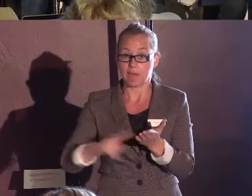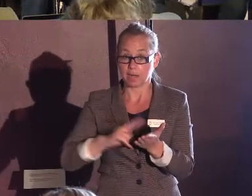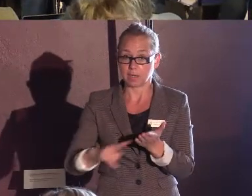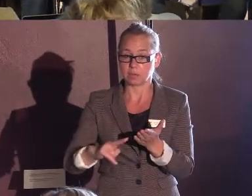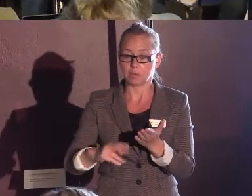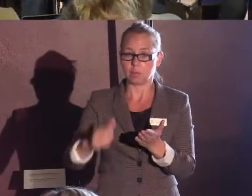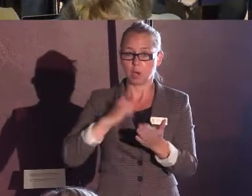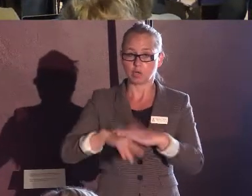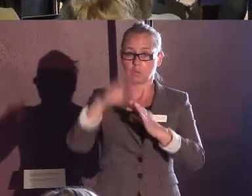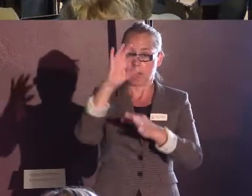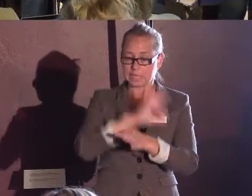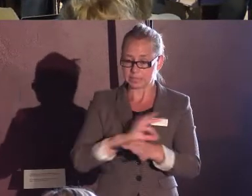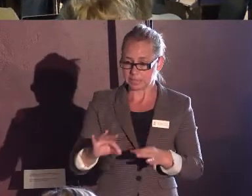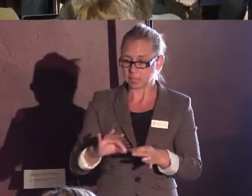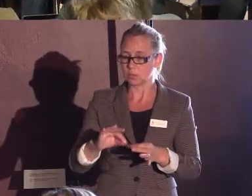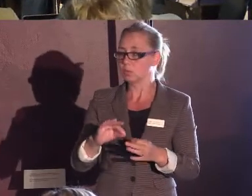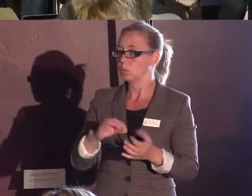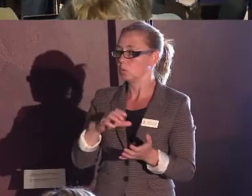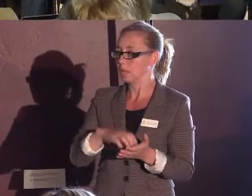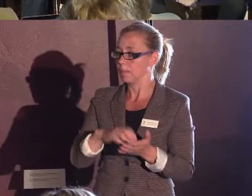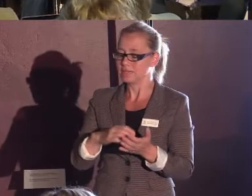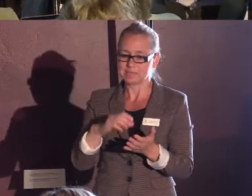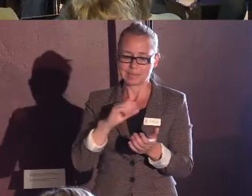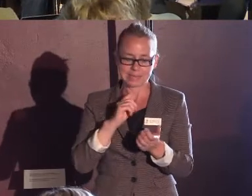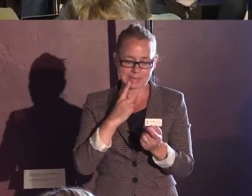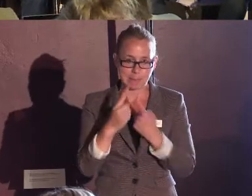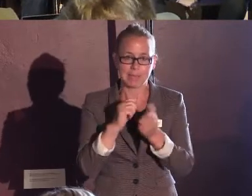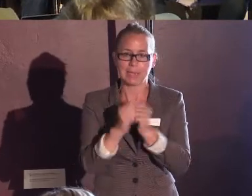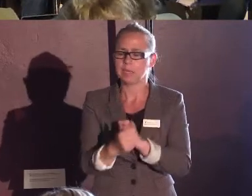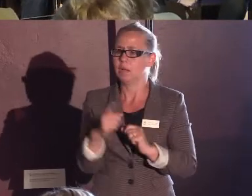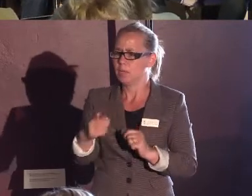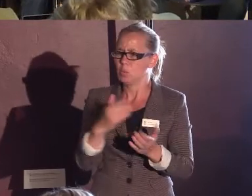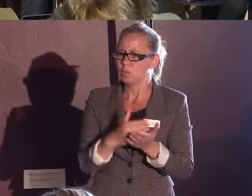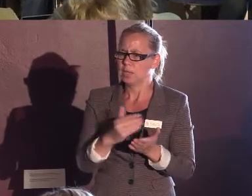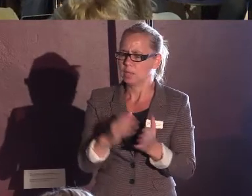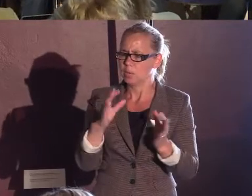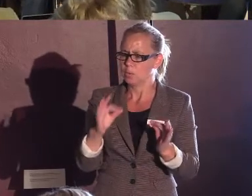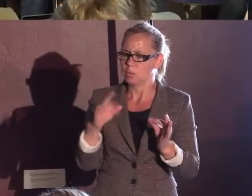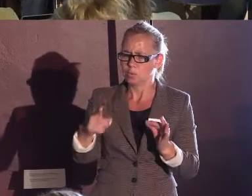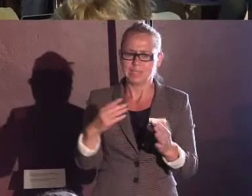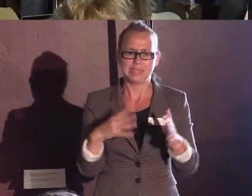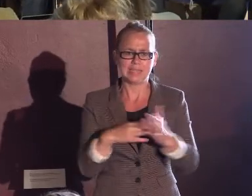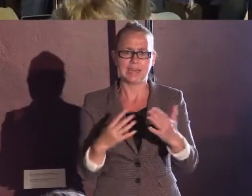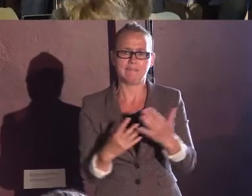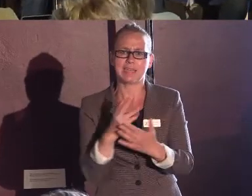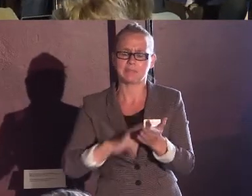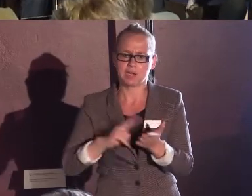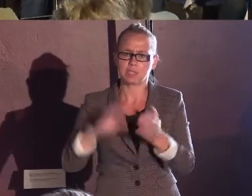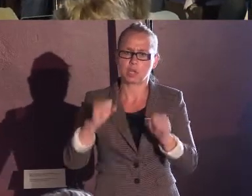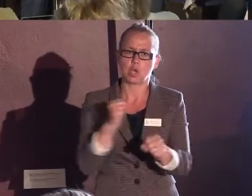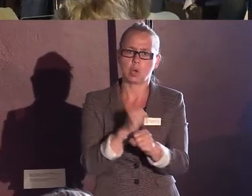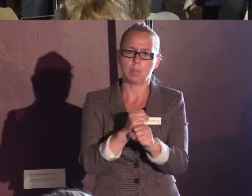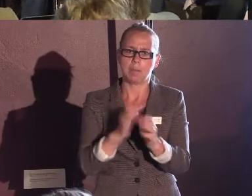som arkitekt och samhällsplaneringsledare. Jag har bett dig förbereda lite grann, hur arbetar Tillväxtverket för att